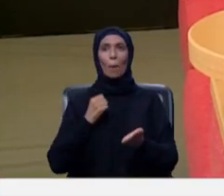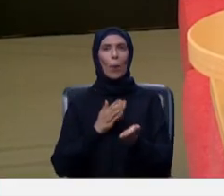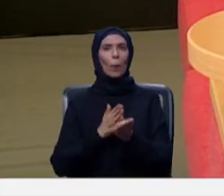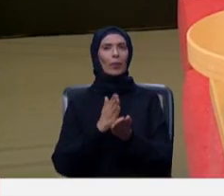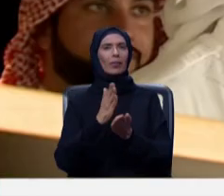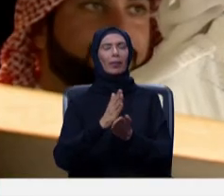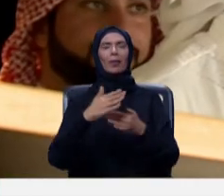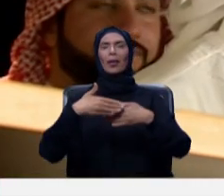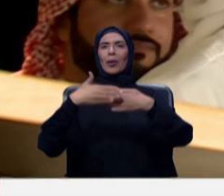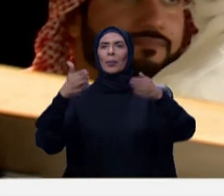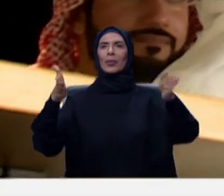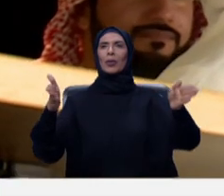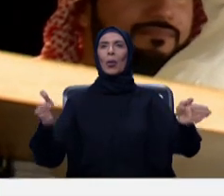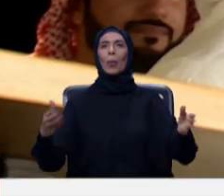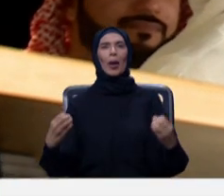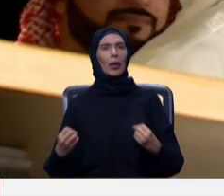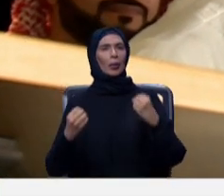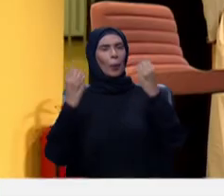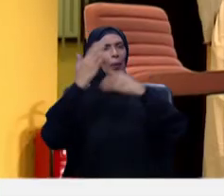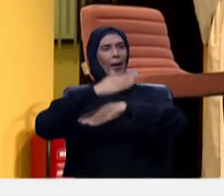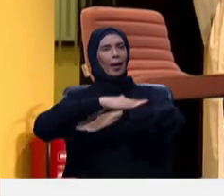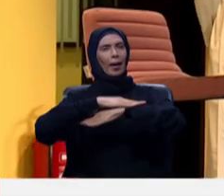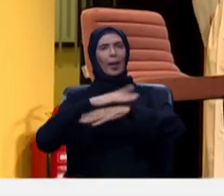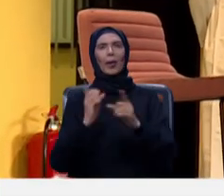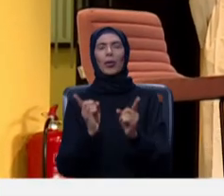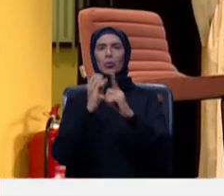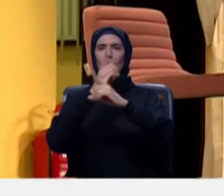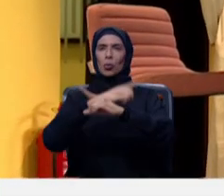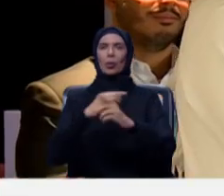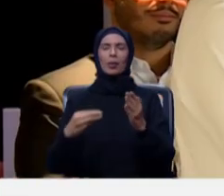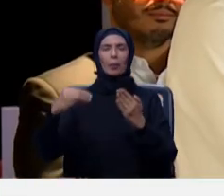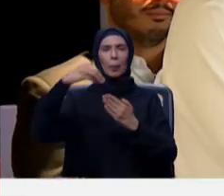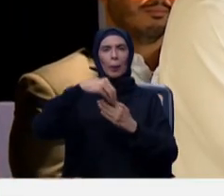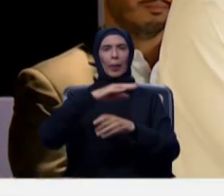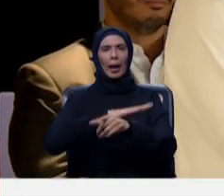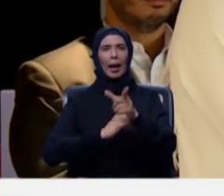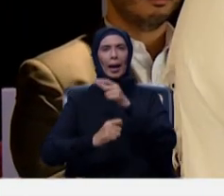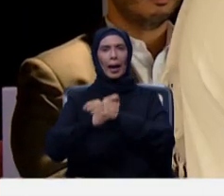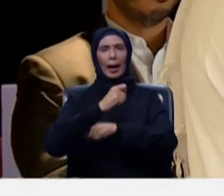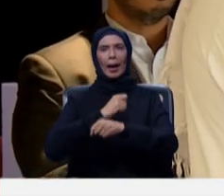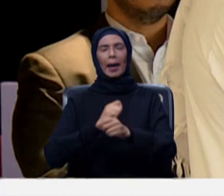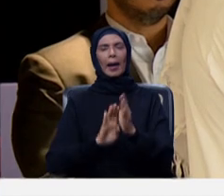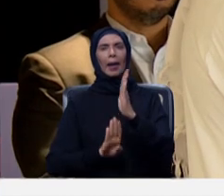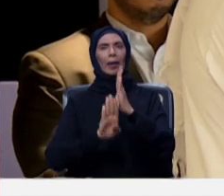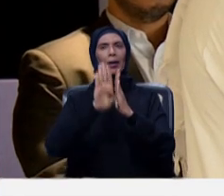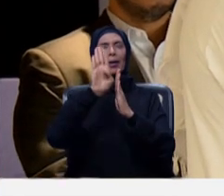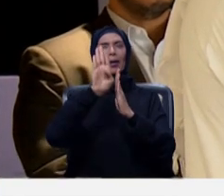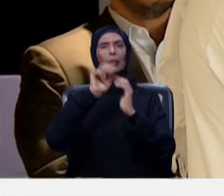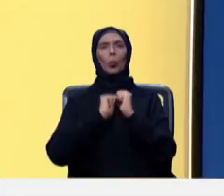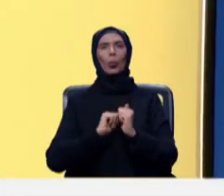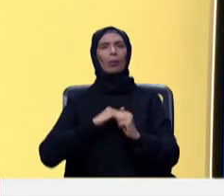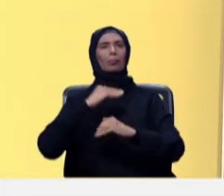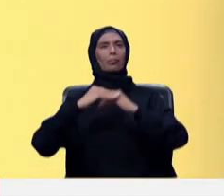من انفتاح وتعايش واحترام متبادل، بما يعزز جهود التنمية الشاملة التي عملت المملكة على